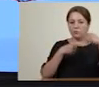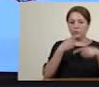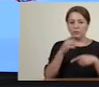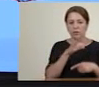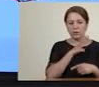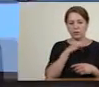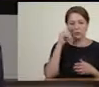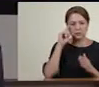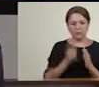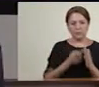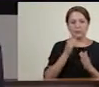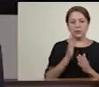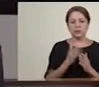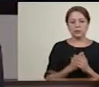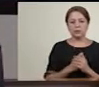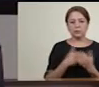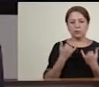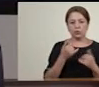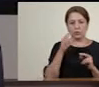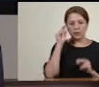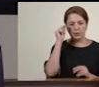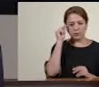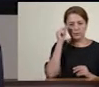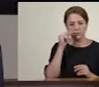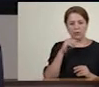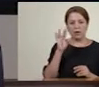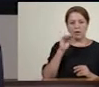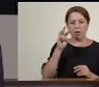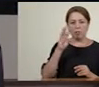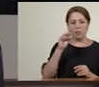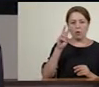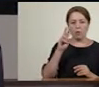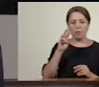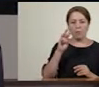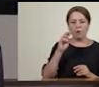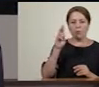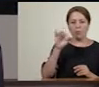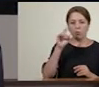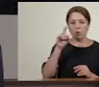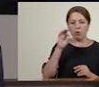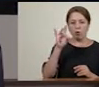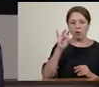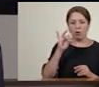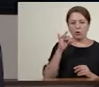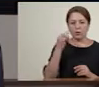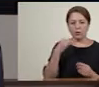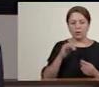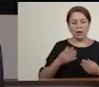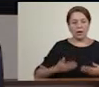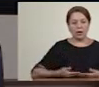bilib qolasiz. Bugungi darsimizda Imom Buxoriyning hayoti va ijodi